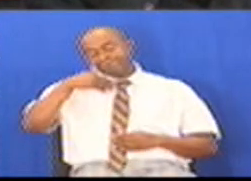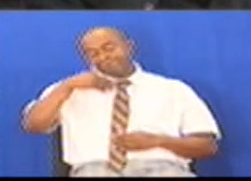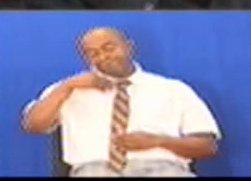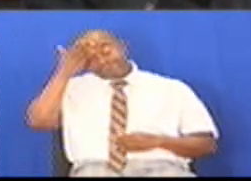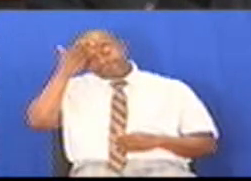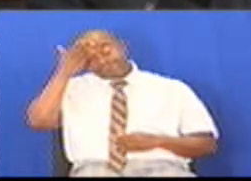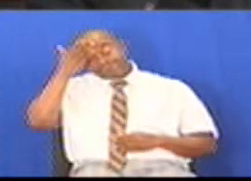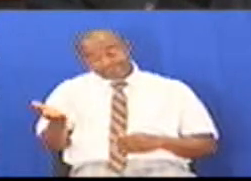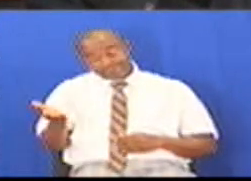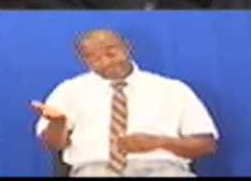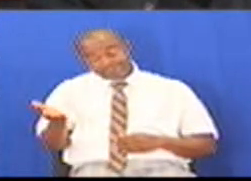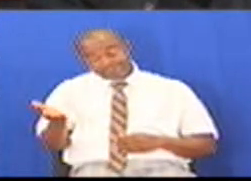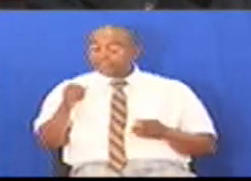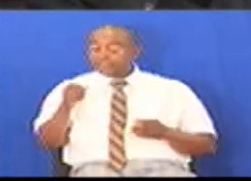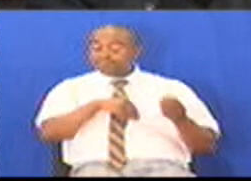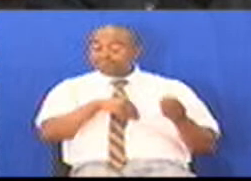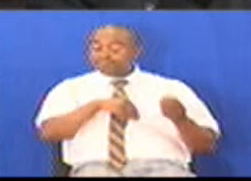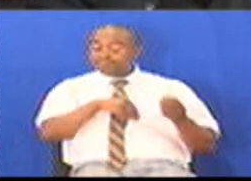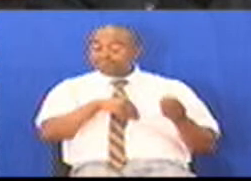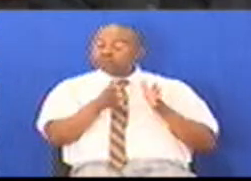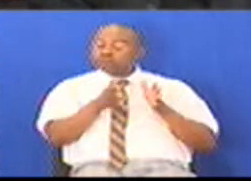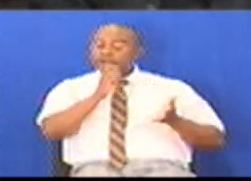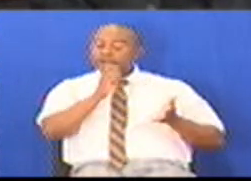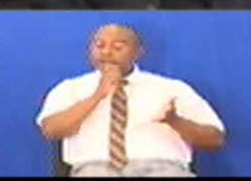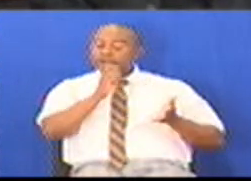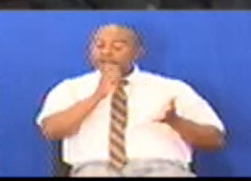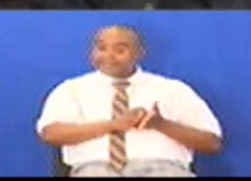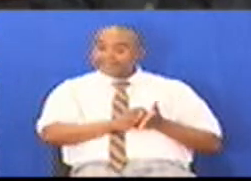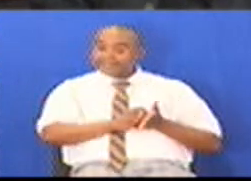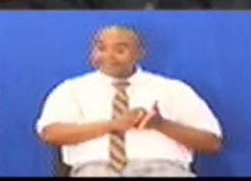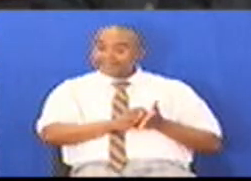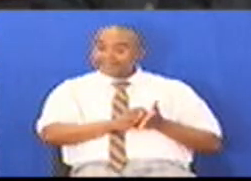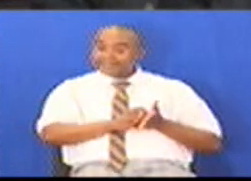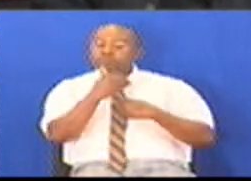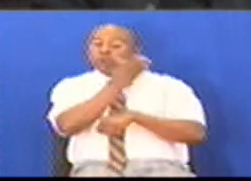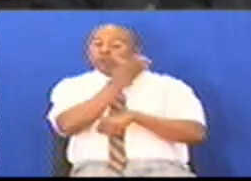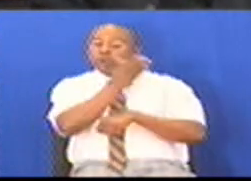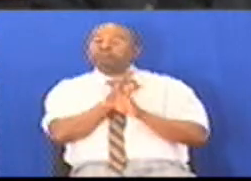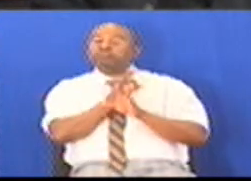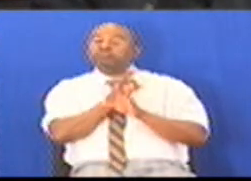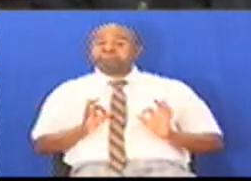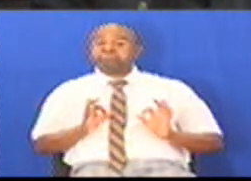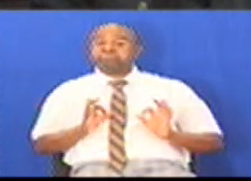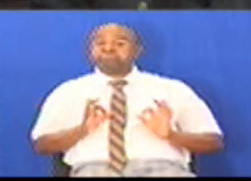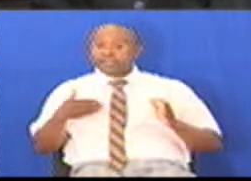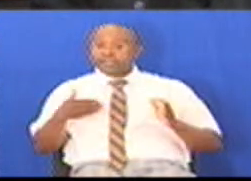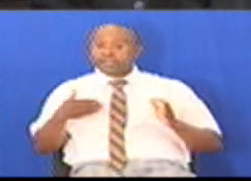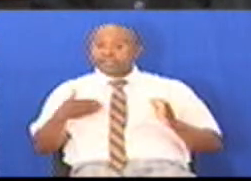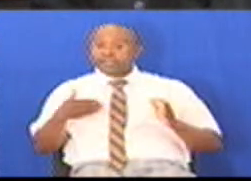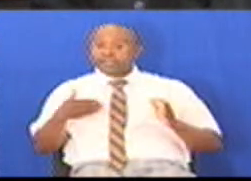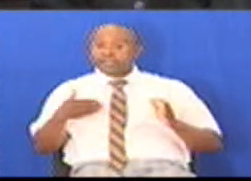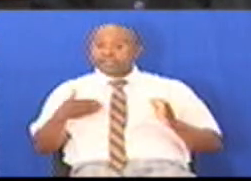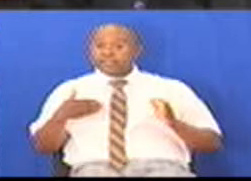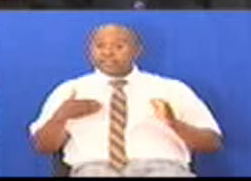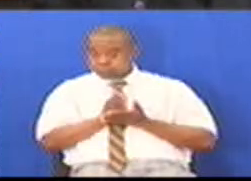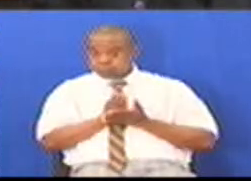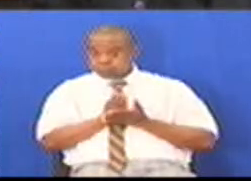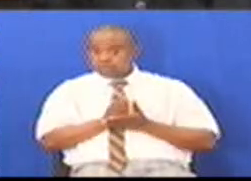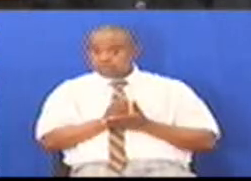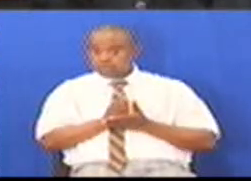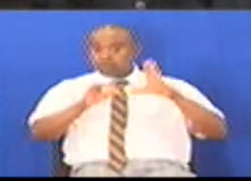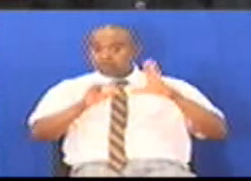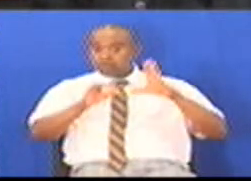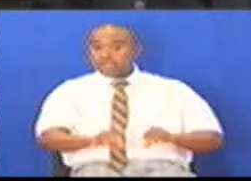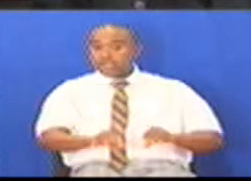wa sekretariat ya kamati kwa kuihudumia vema kamati hadi kukamilika kwa taarifa hii. Mheshimiwa Spika,